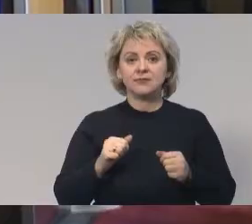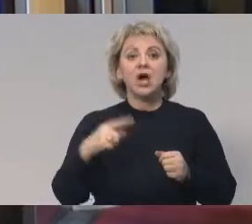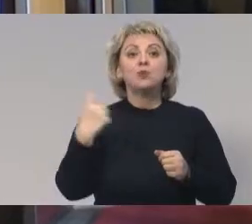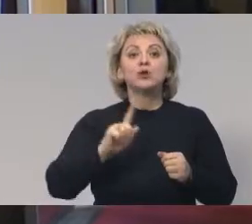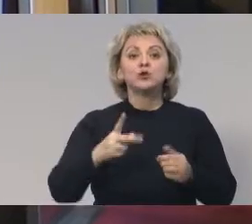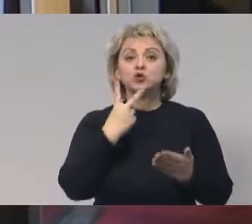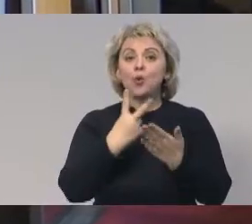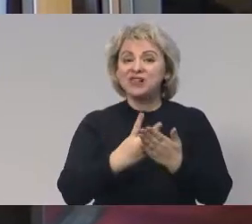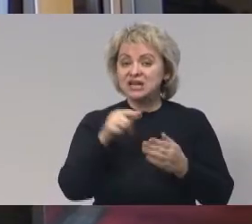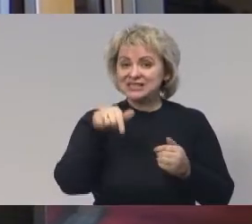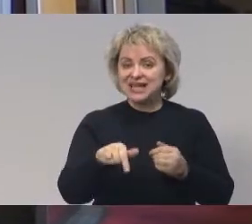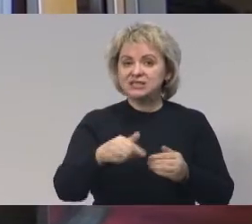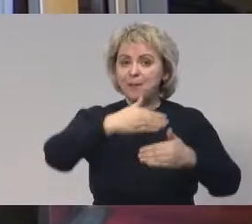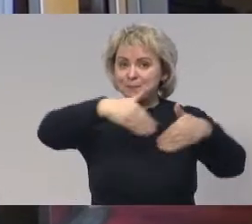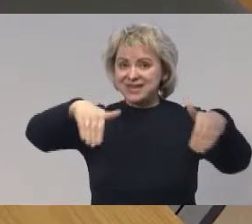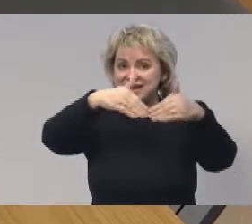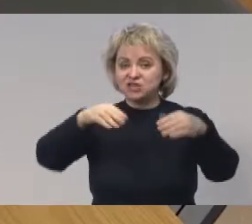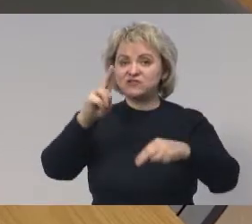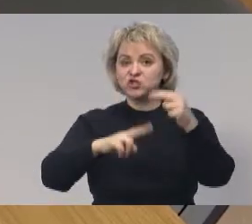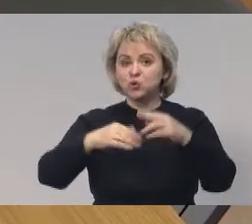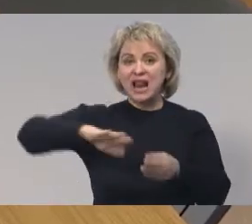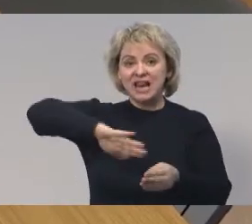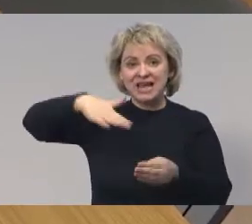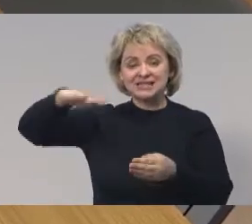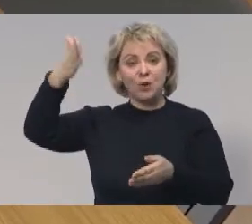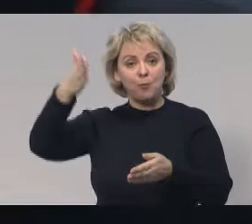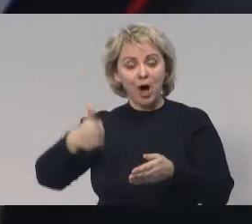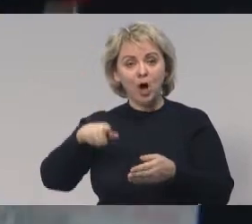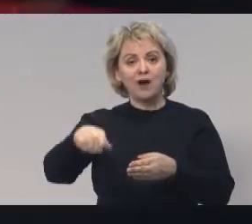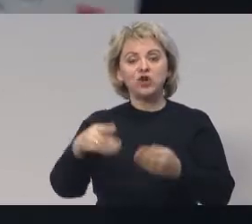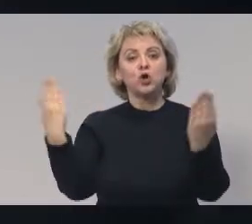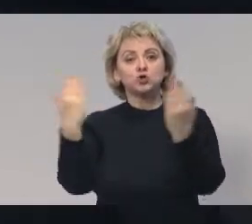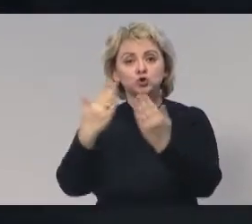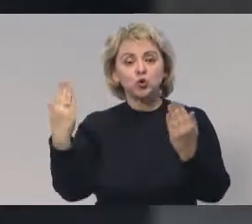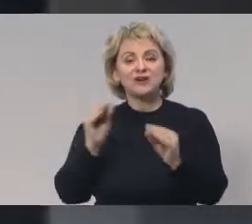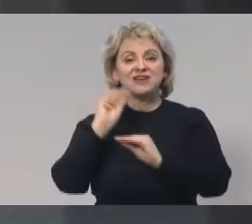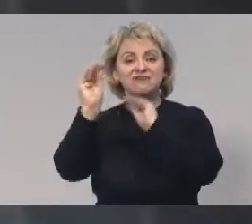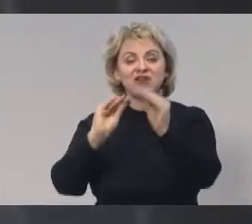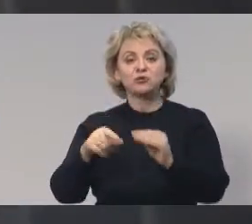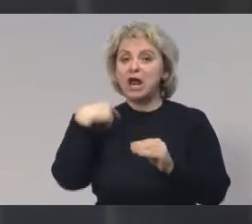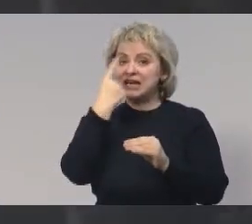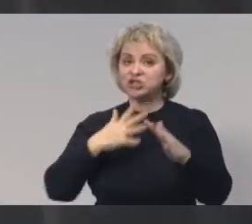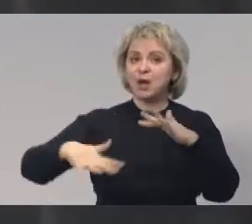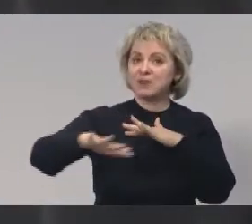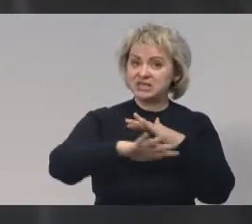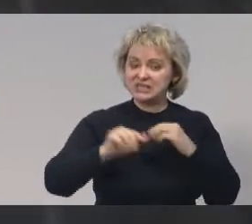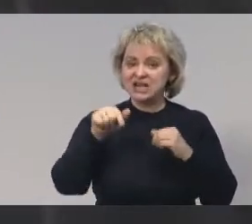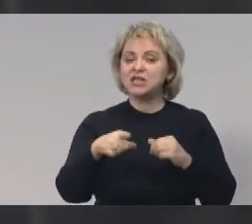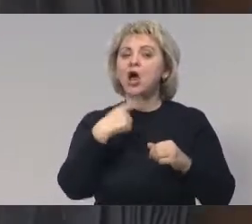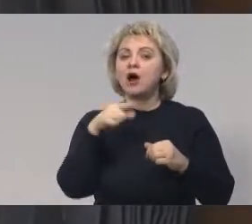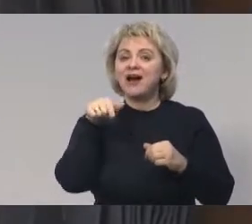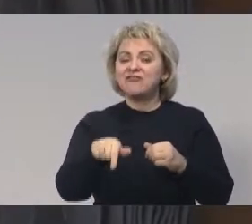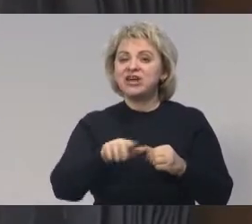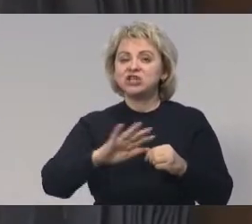Первое, что бросается в глаза – перегородки со встроенными лестницами по бокам и шторки, формирующие личное пространство. Говорят,